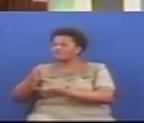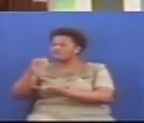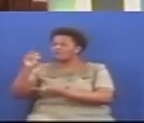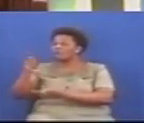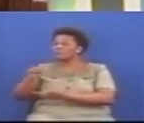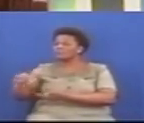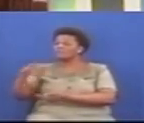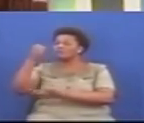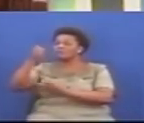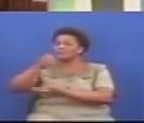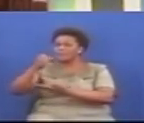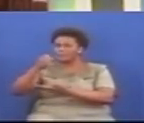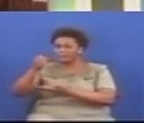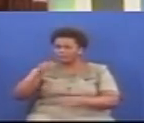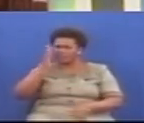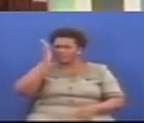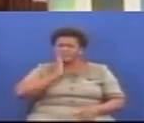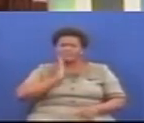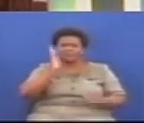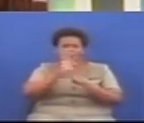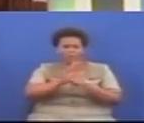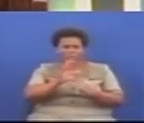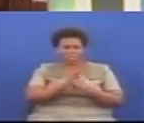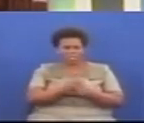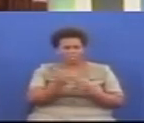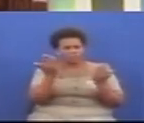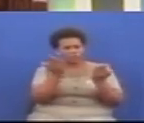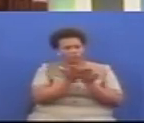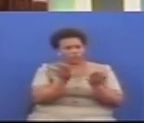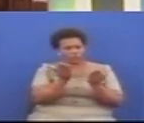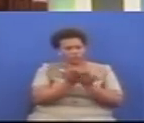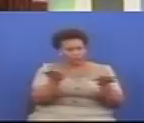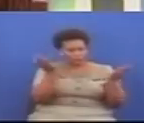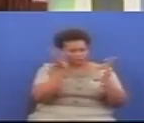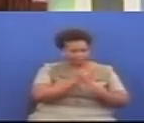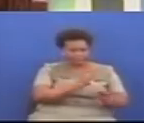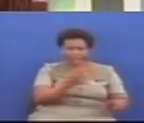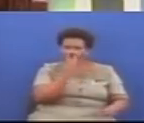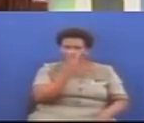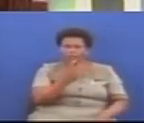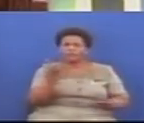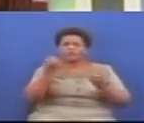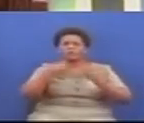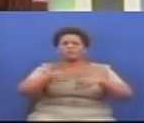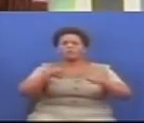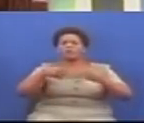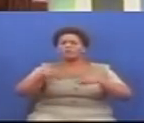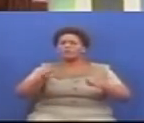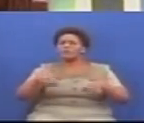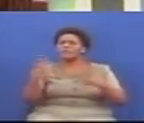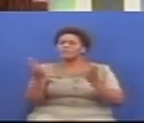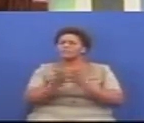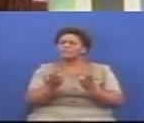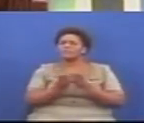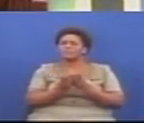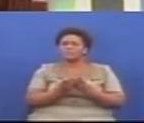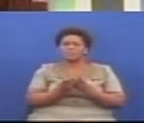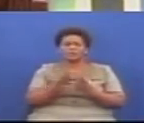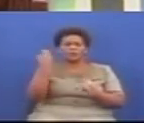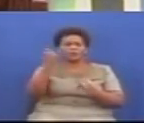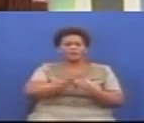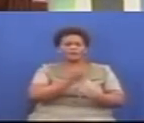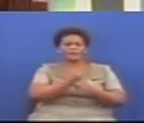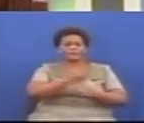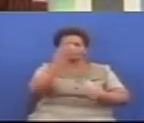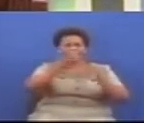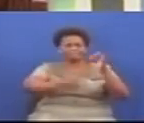Vijana wengi wanaomaliza shule sasa hivi wameiona kazi ya bodaboda kama ni kazi ambayo inawaingizia kipato.